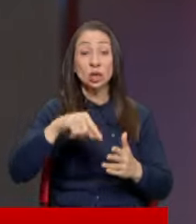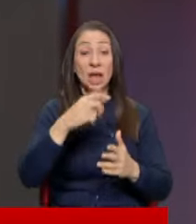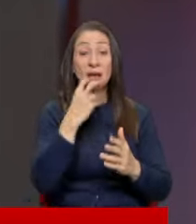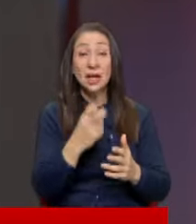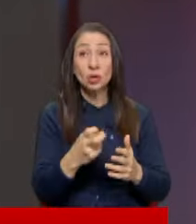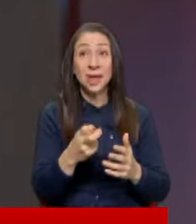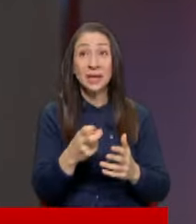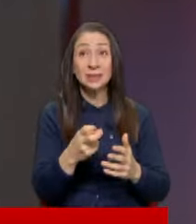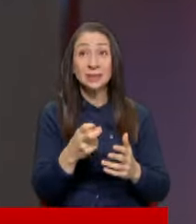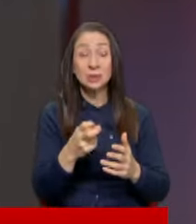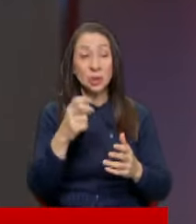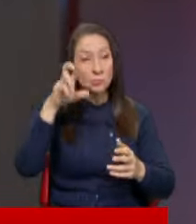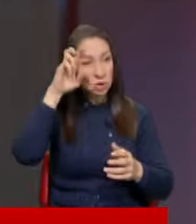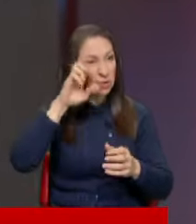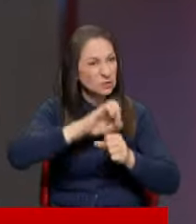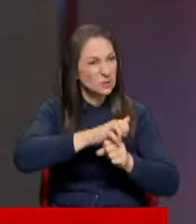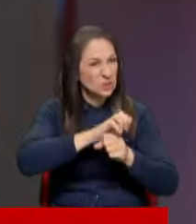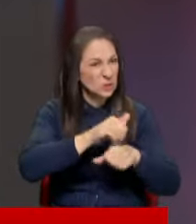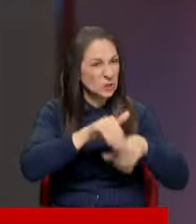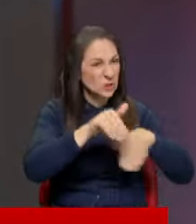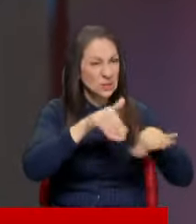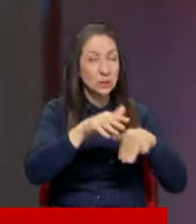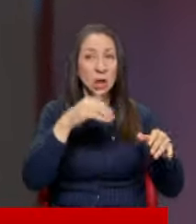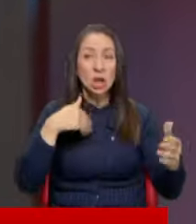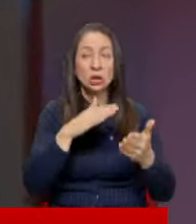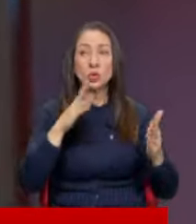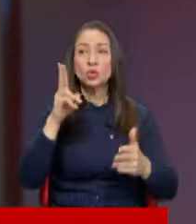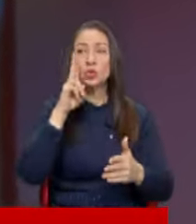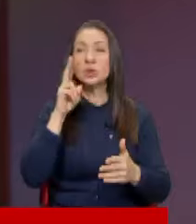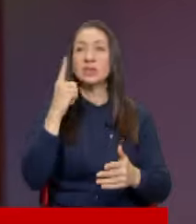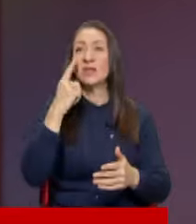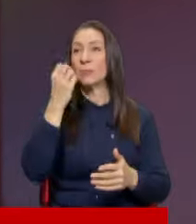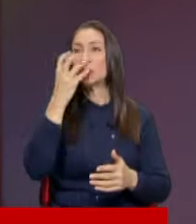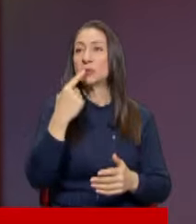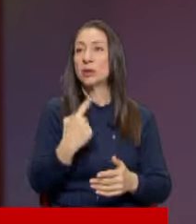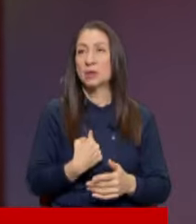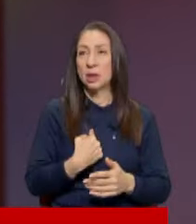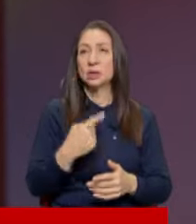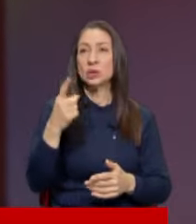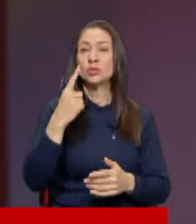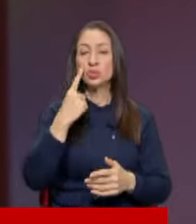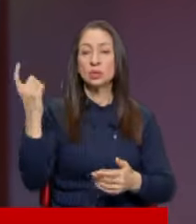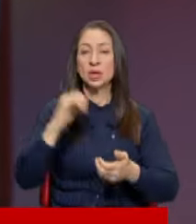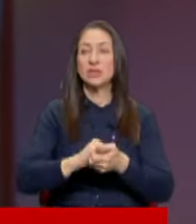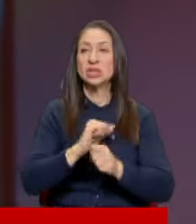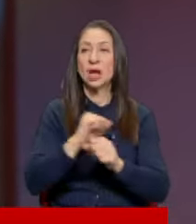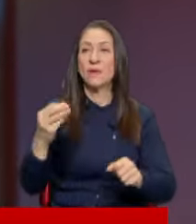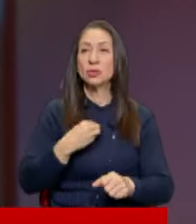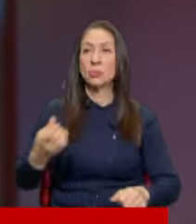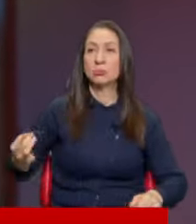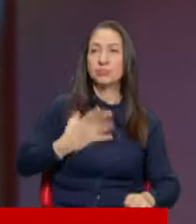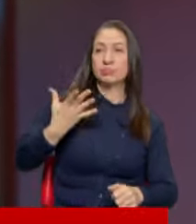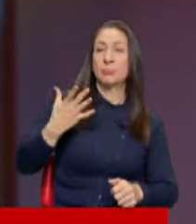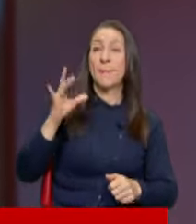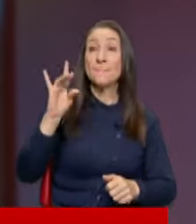kadrolardan mobbingle uzaklaştırılmasına karşı çıktım ve sonuçta Devlet Bahçeli dedi ki sen Cumhur ittifakına zarar veriyorsun dedi